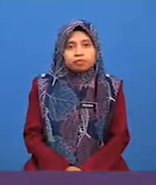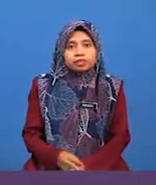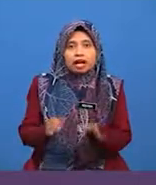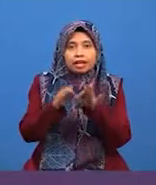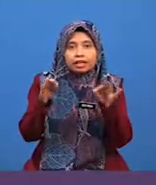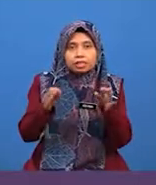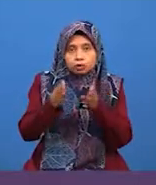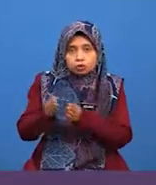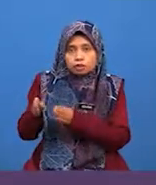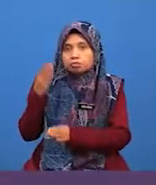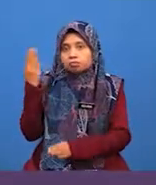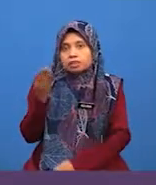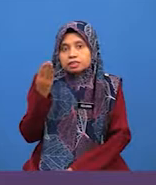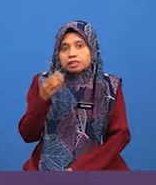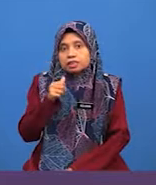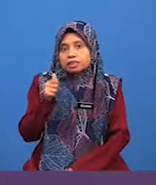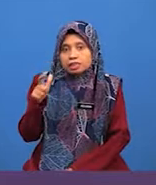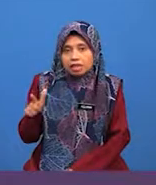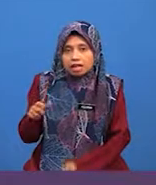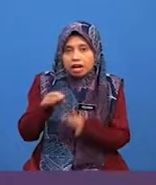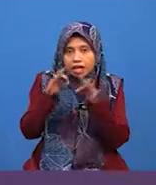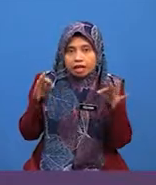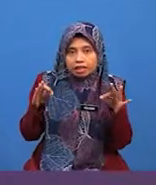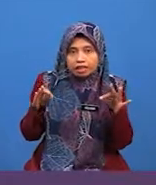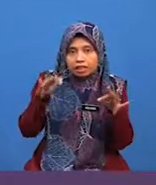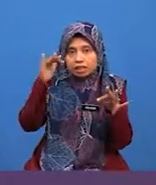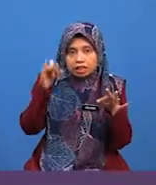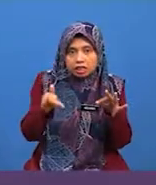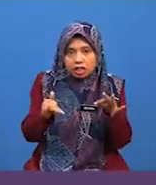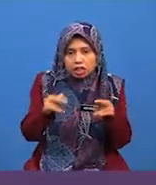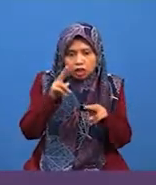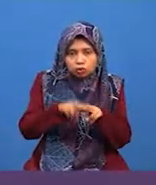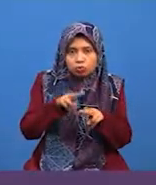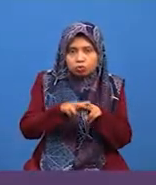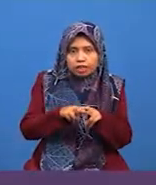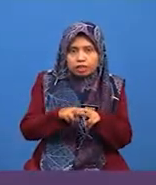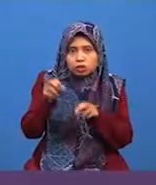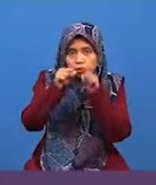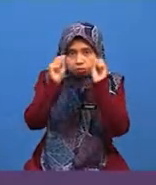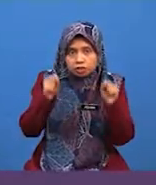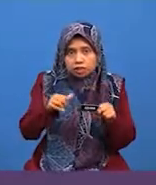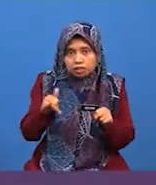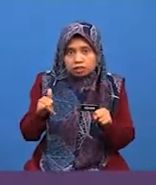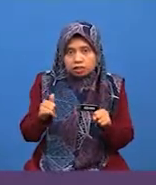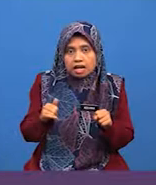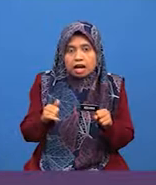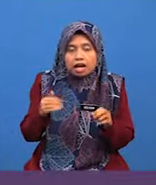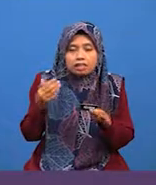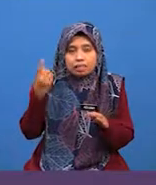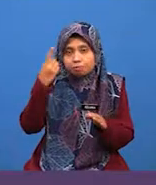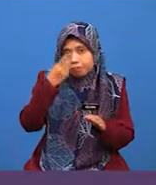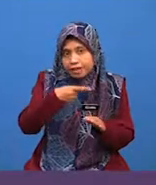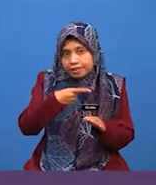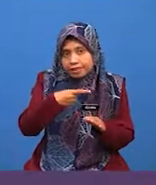Ayat susunan biasa ialah ayat yang kedudukan subjeknya adalah di